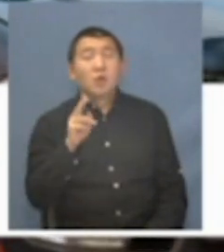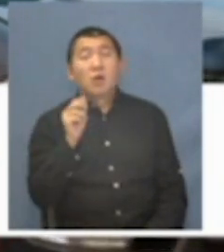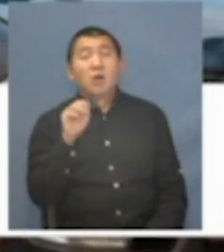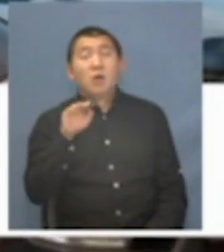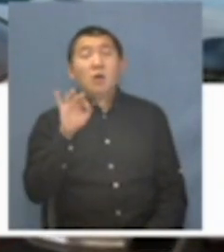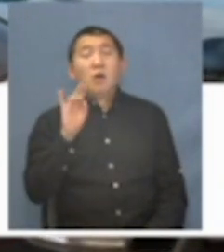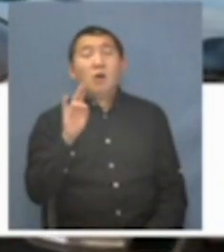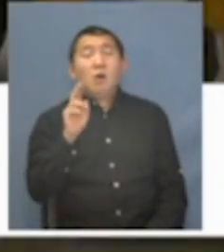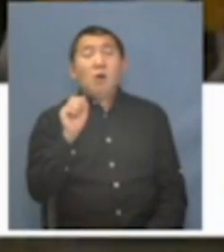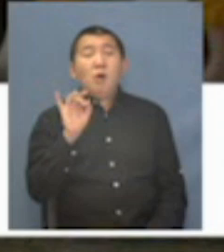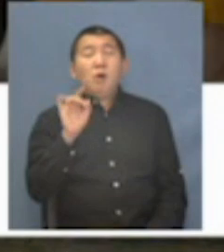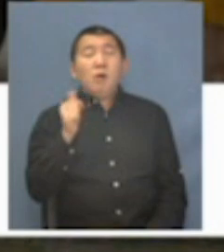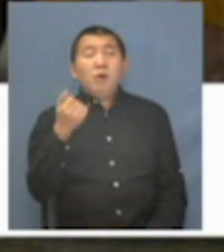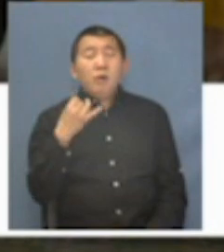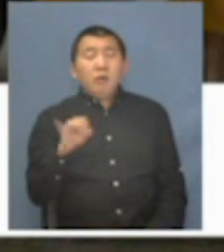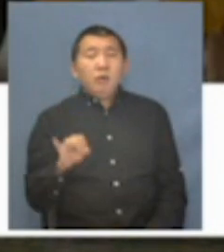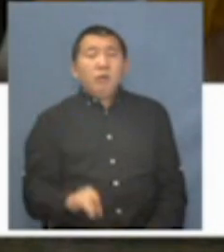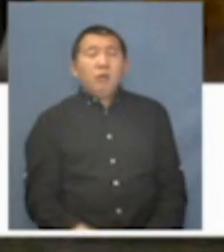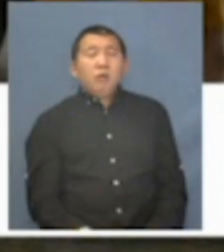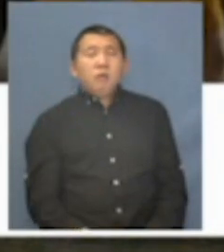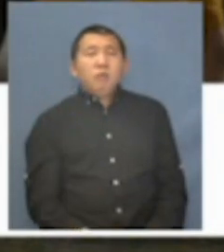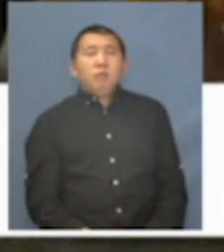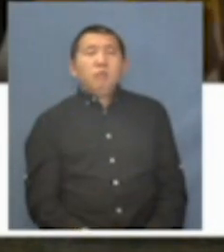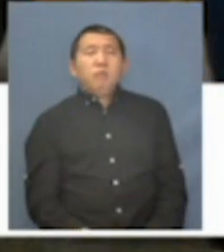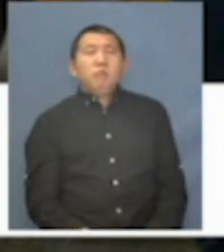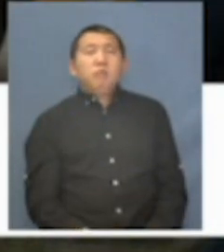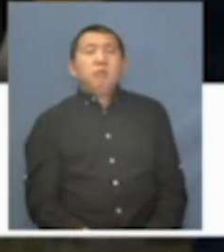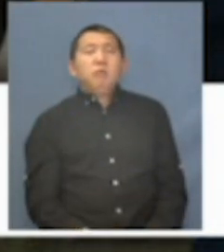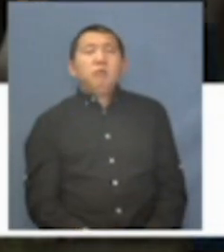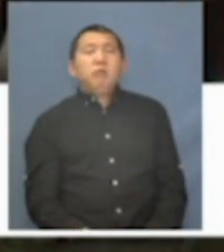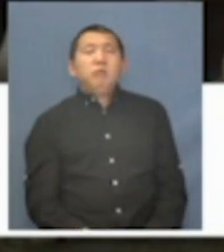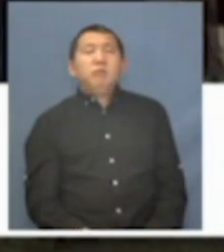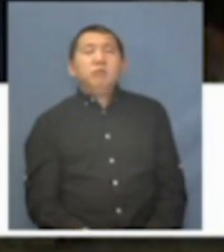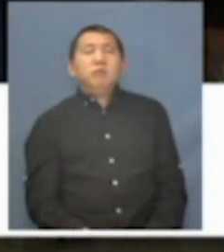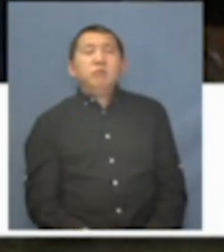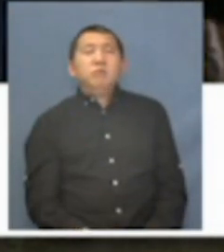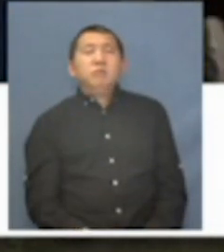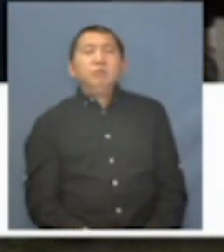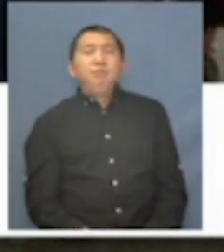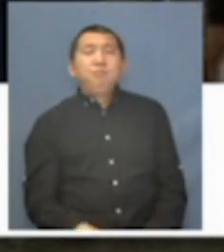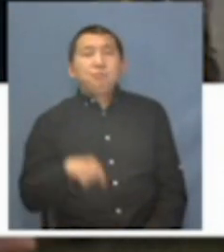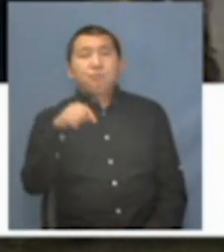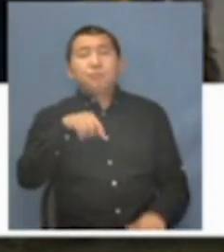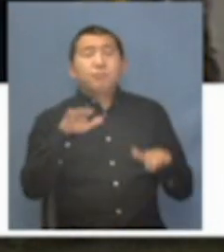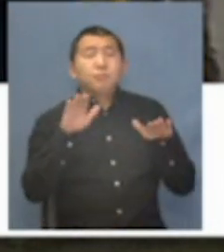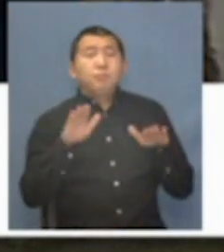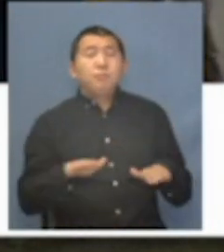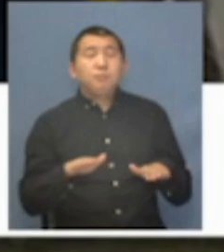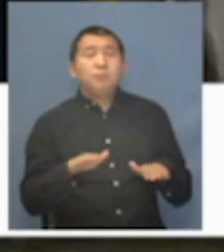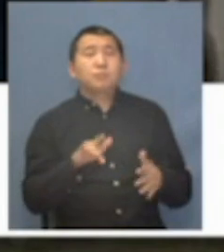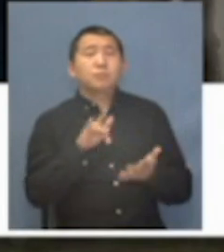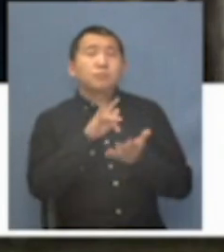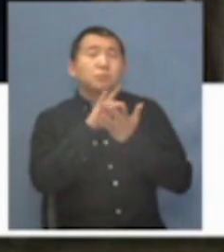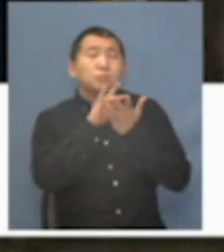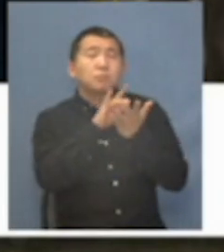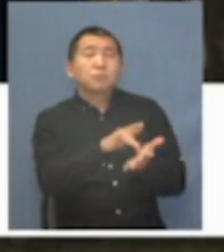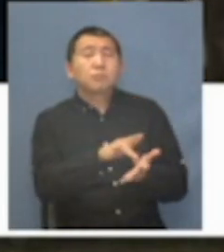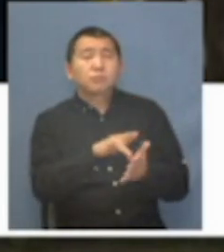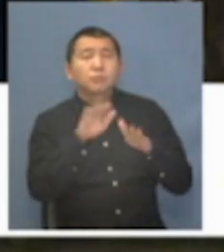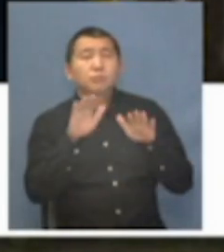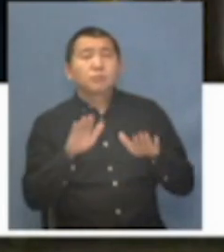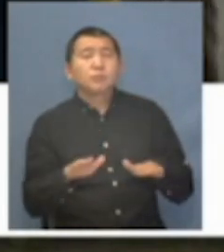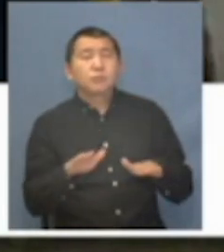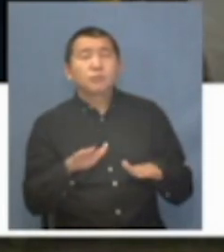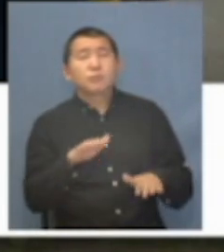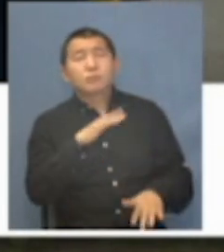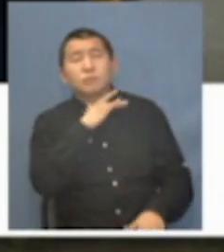ауданын жайдан жай алған жоқ. Біз өйткені бұл ұлттық парк болып табылады және ол жерде саяхат жасайтын атаулы жерлер